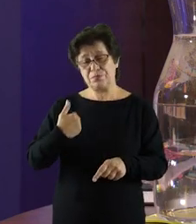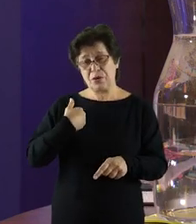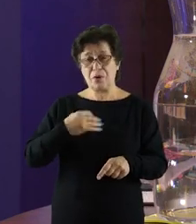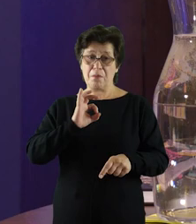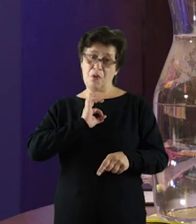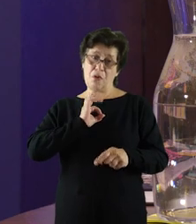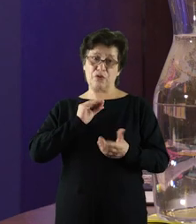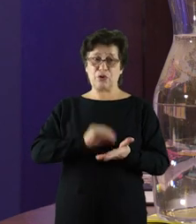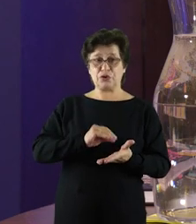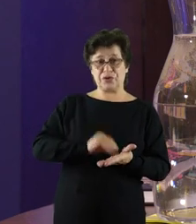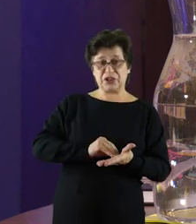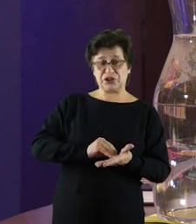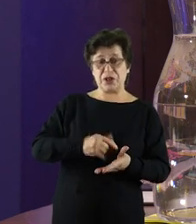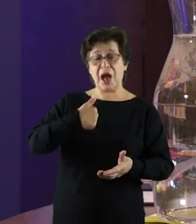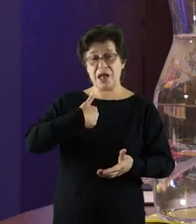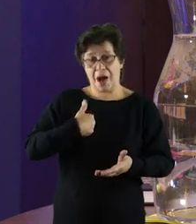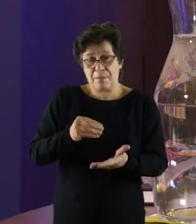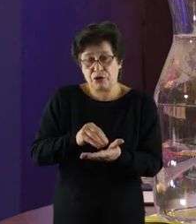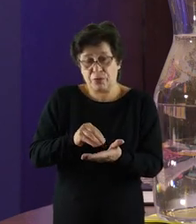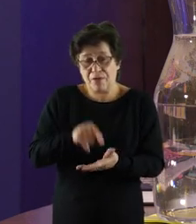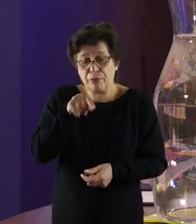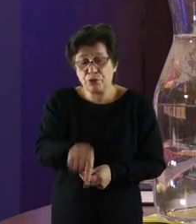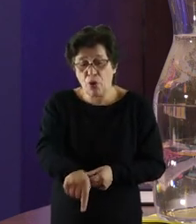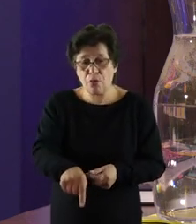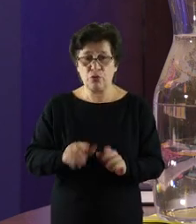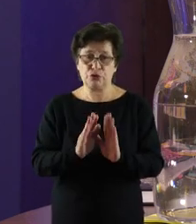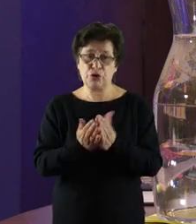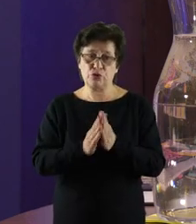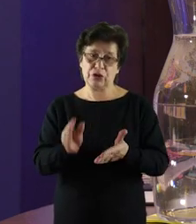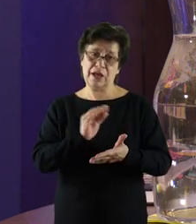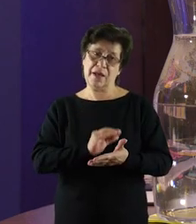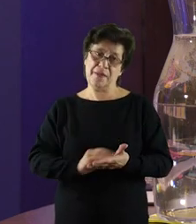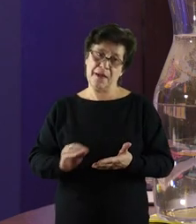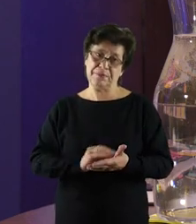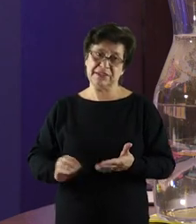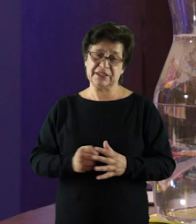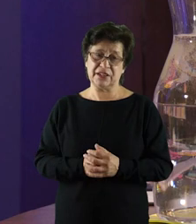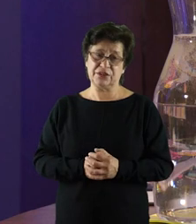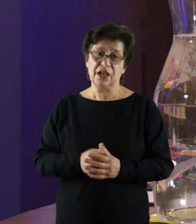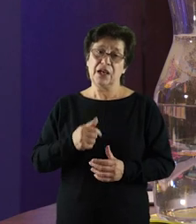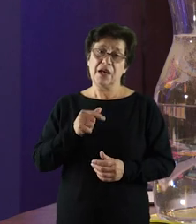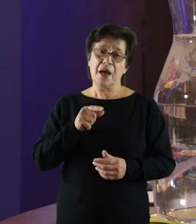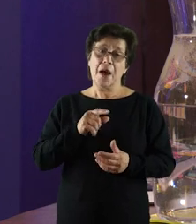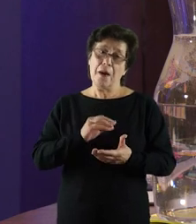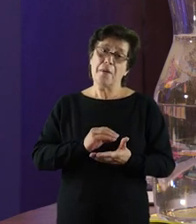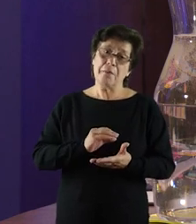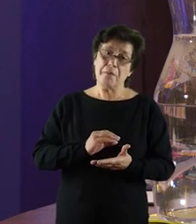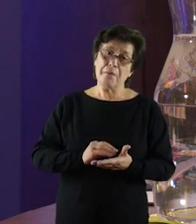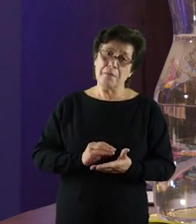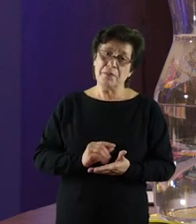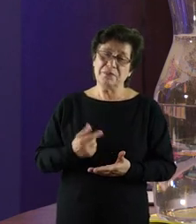i potrzebowałam tę książkę napisać. Nigdy nie sądziłam, że trafi na listę lektur, że będzie na licznych